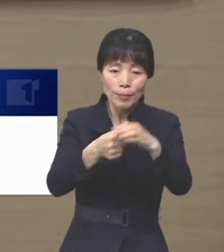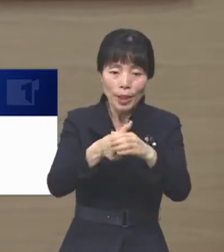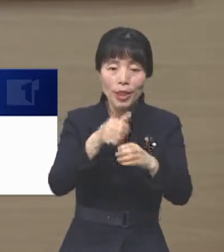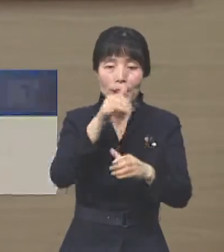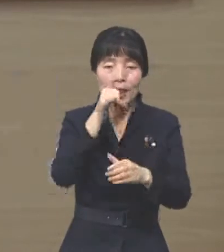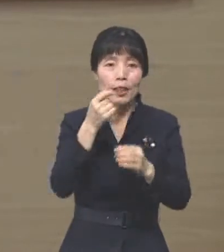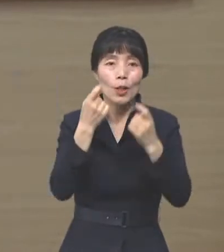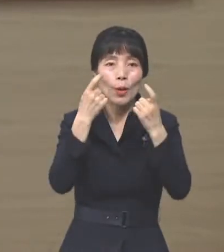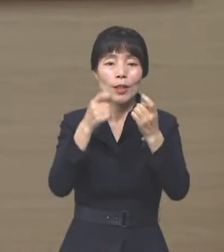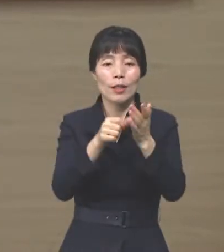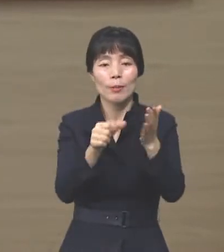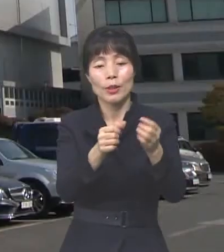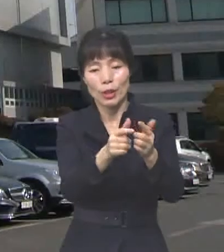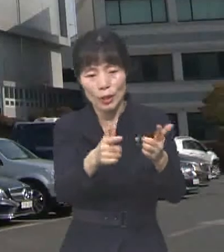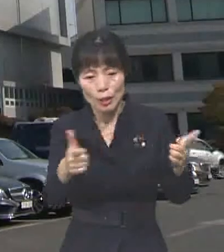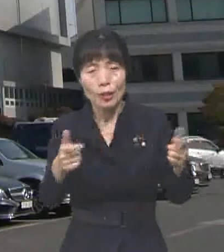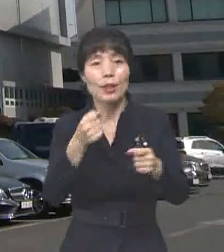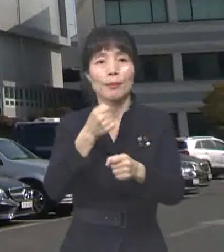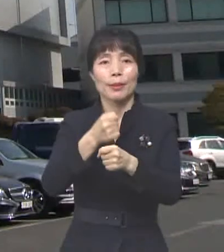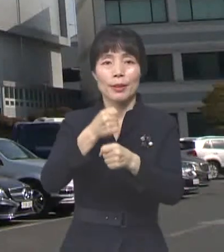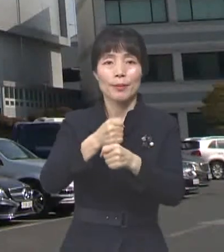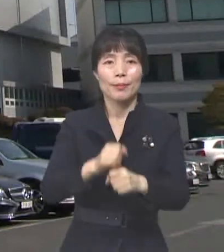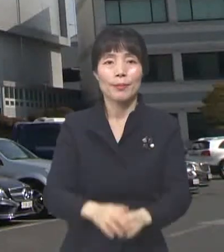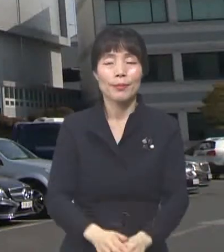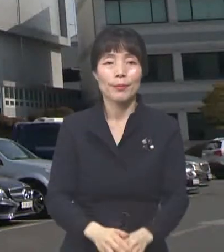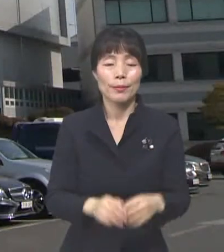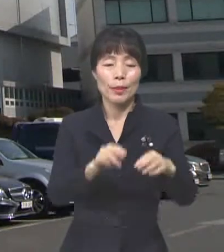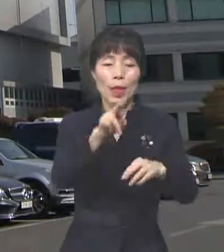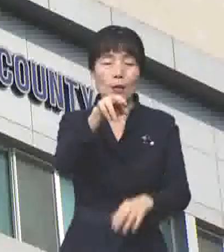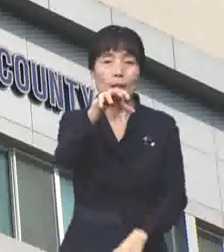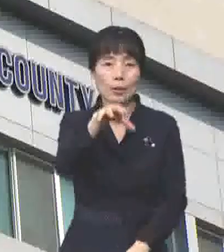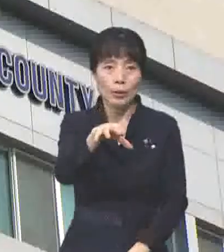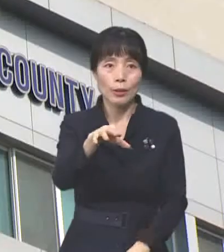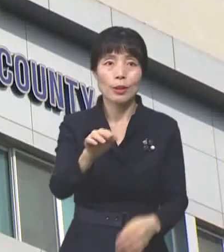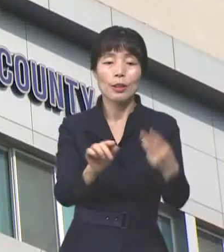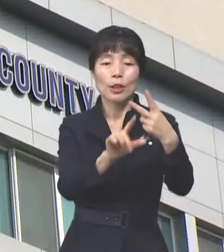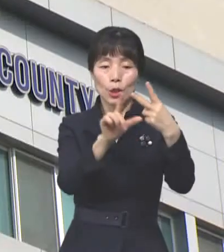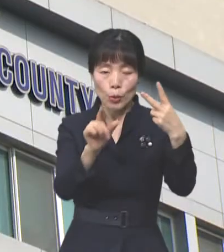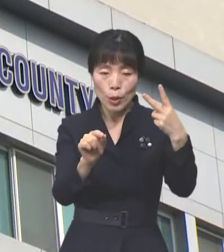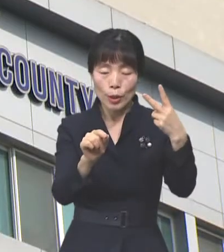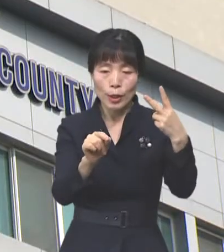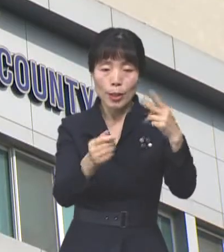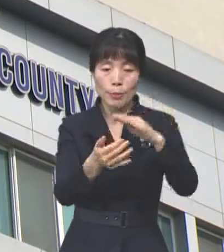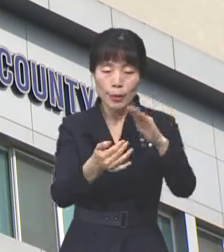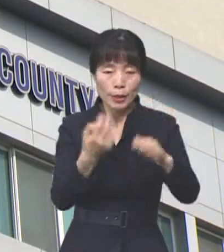더 크게 확충해서 강화군은 또 2월 예비 타당성 조사가